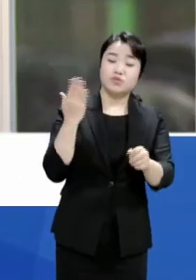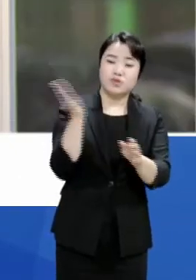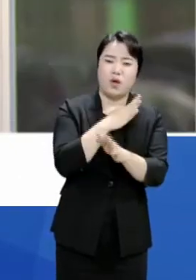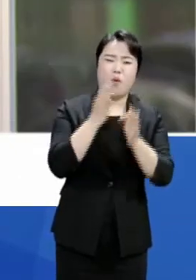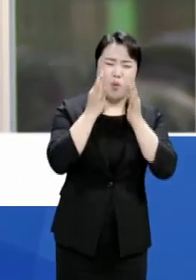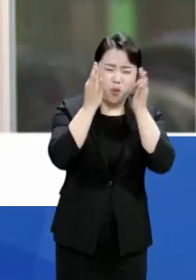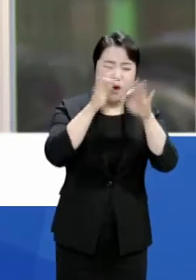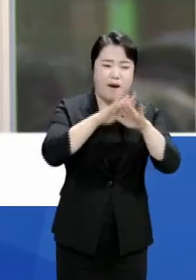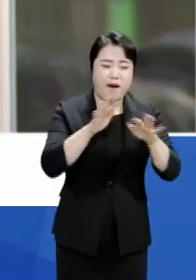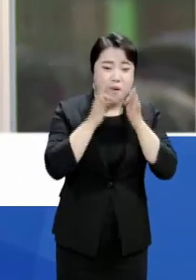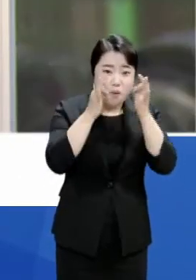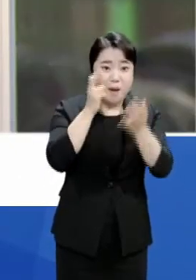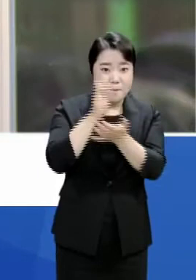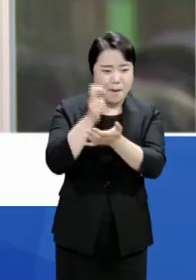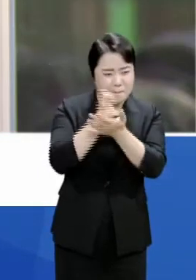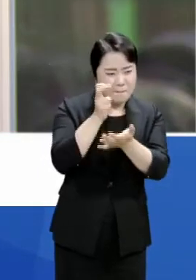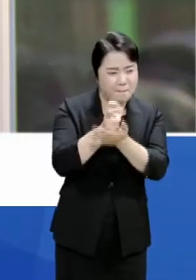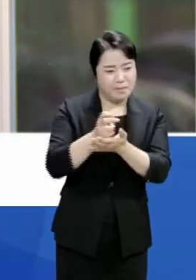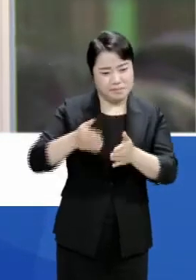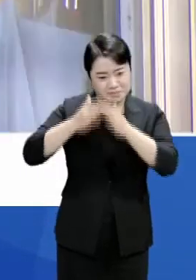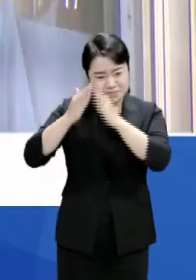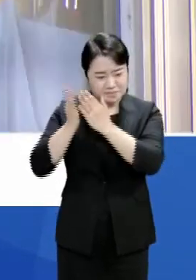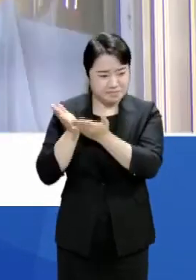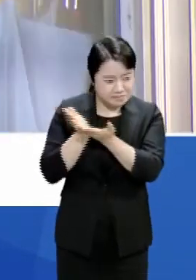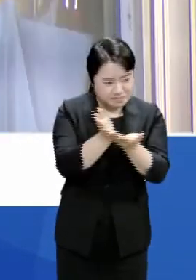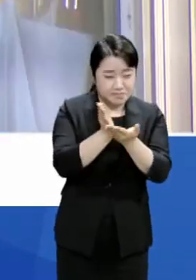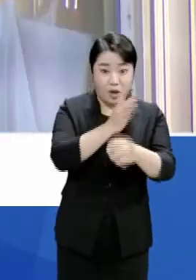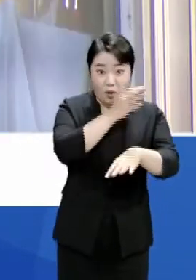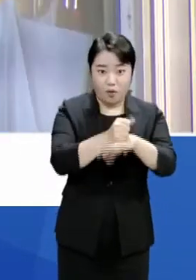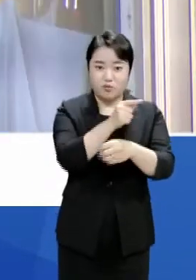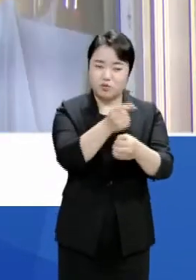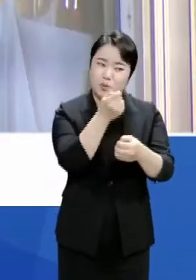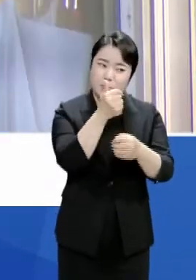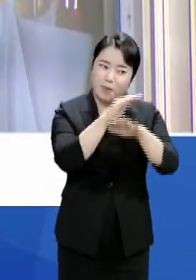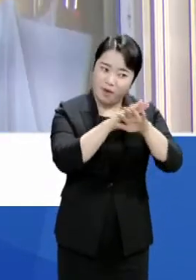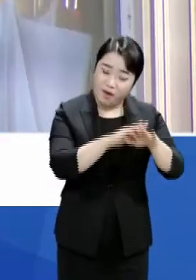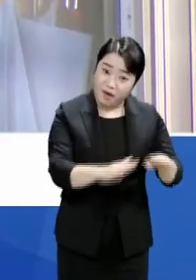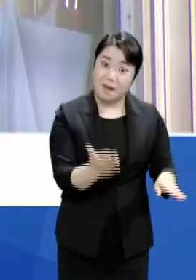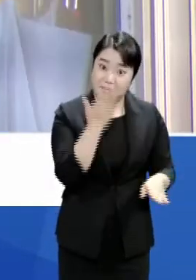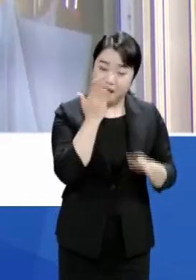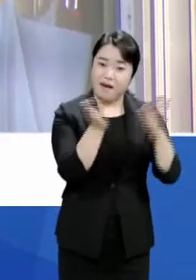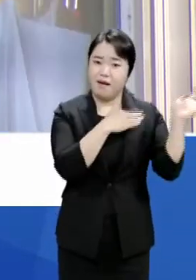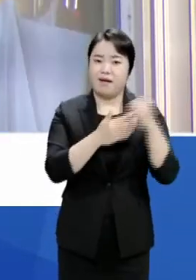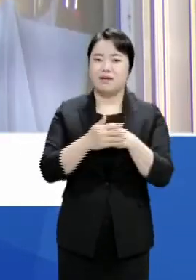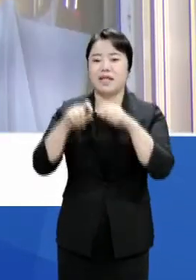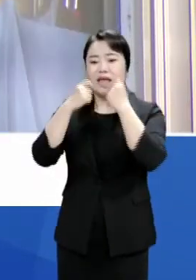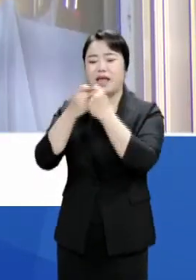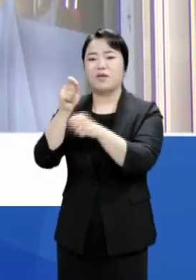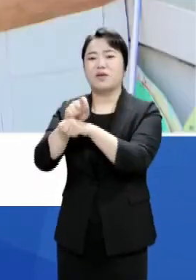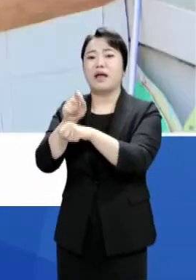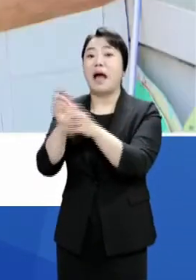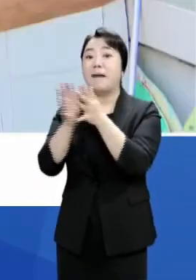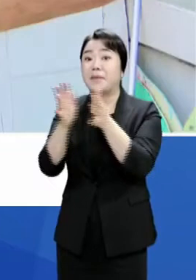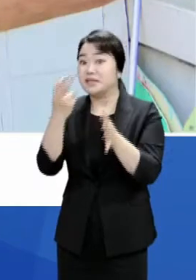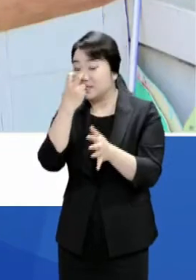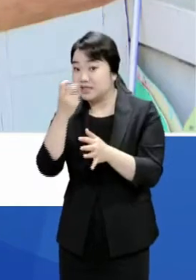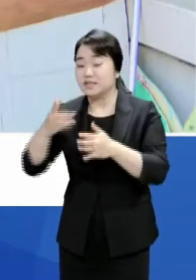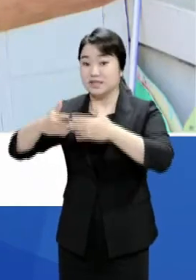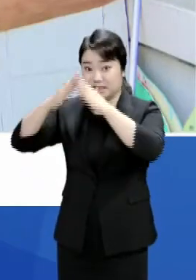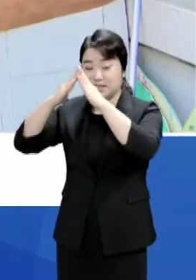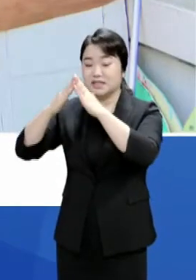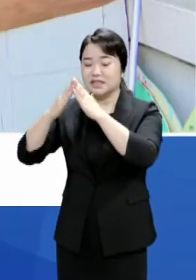위한 노력이 정책적으로 진행이 돼서 좀 도움이 되고 있다고 보는데 민영 아파트의 문제는 이것도 역시 마찬가지로 제도와 법률의